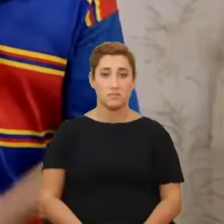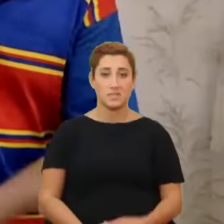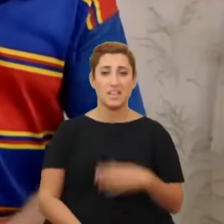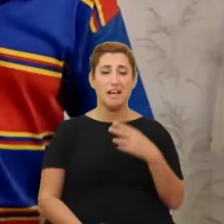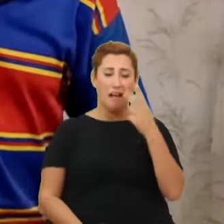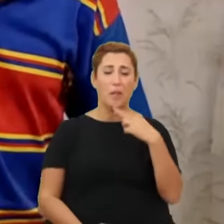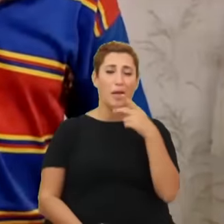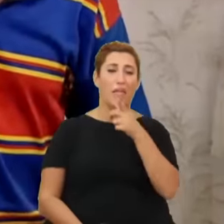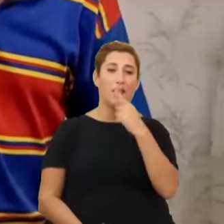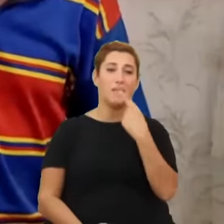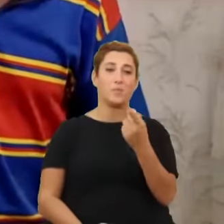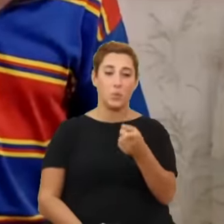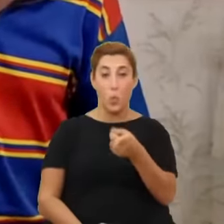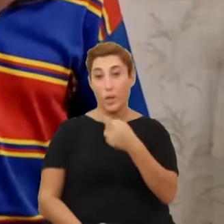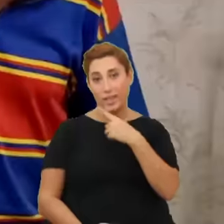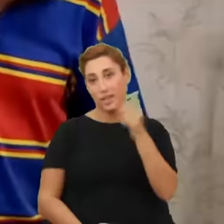diyor. İnliyor, ağlıyor.